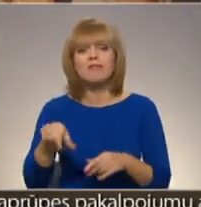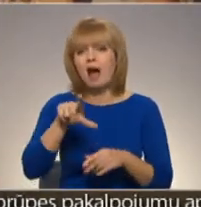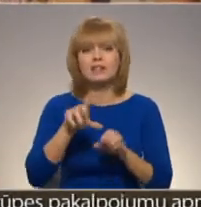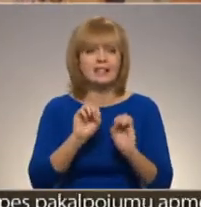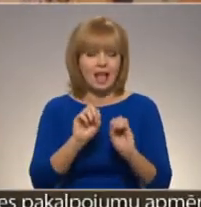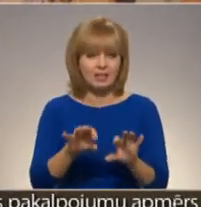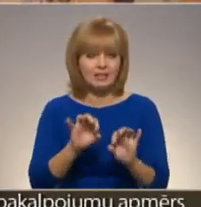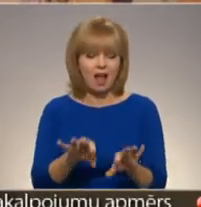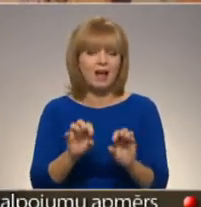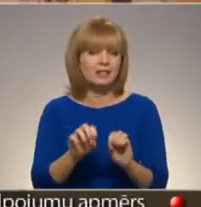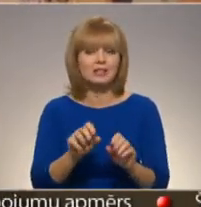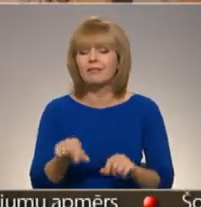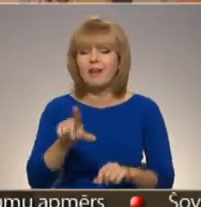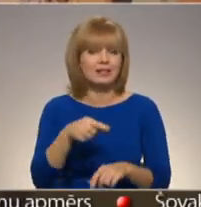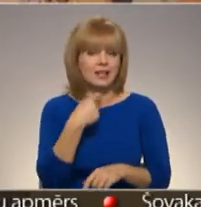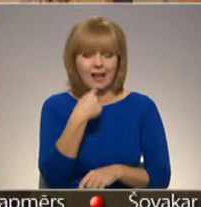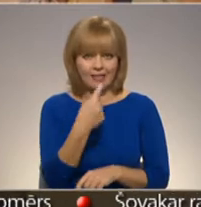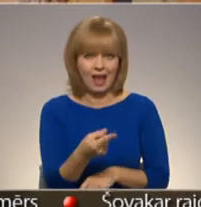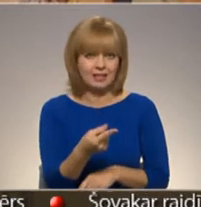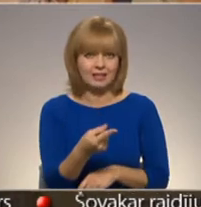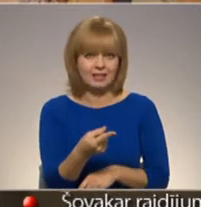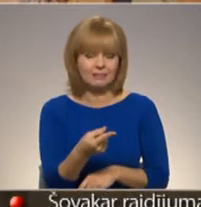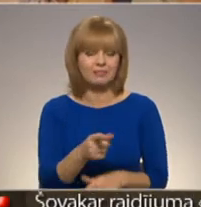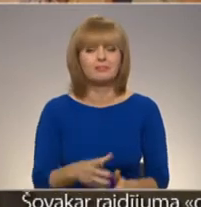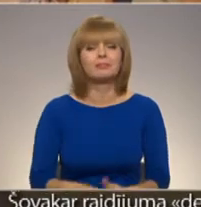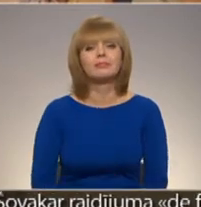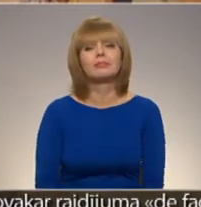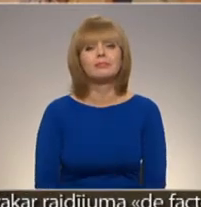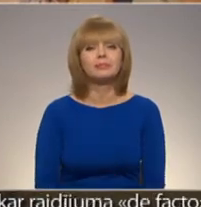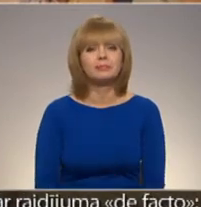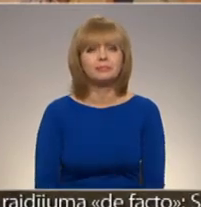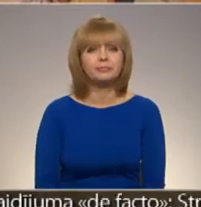Neteiksim. Andrejs Volmārs, Ivans Milovs, Latvijas televīzija.